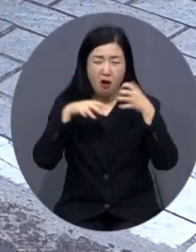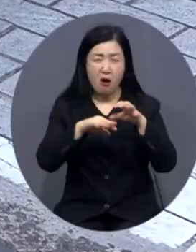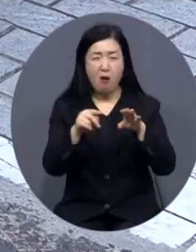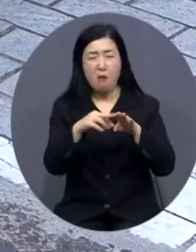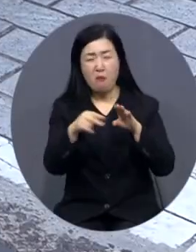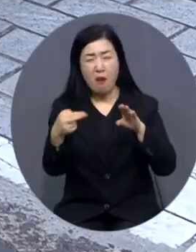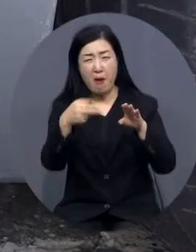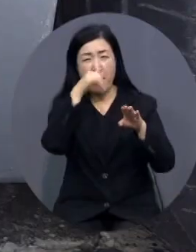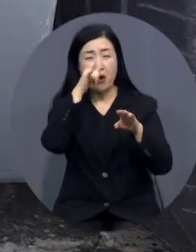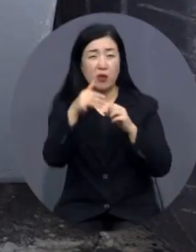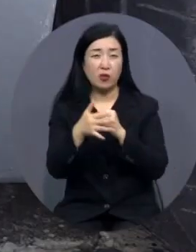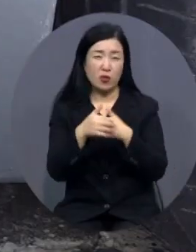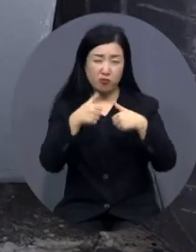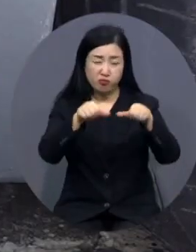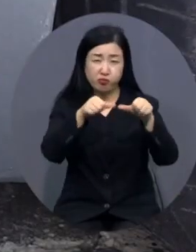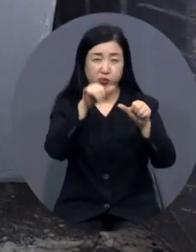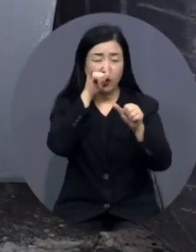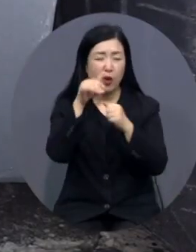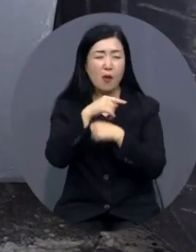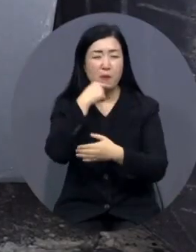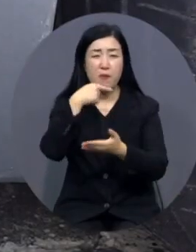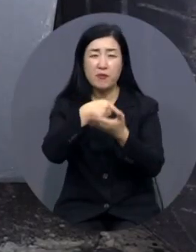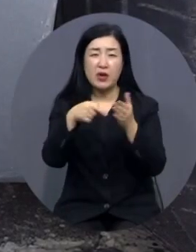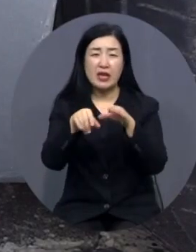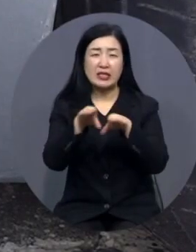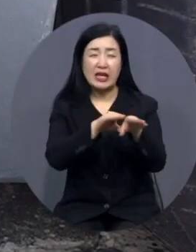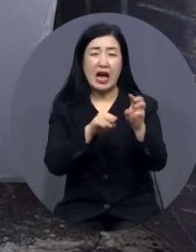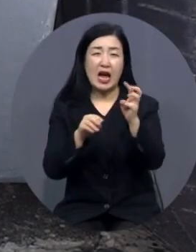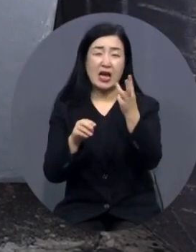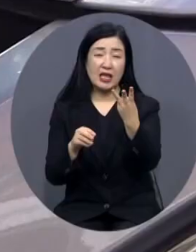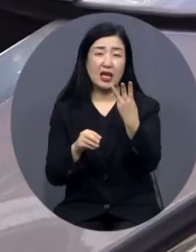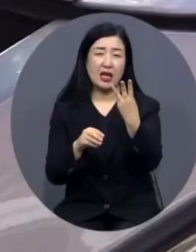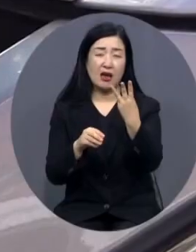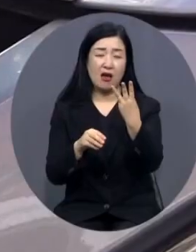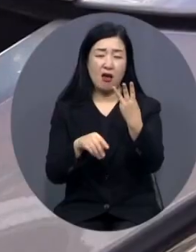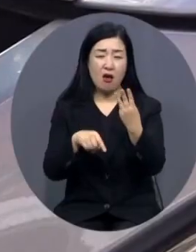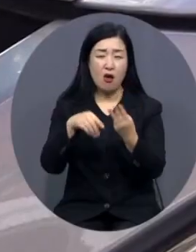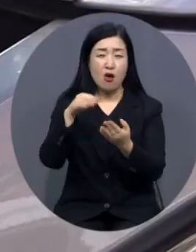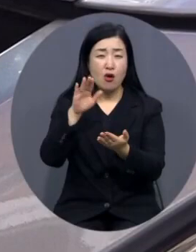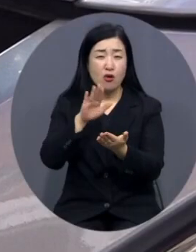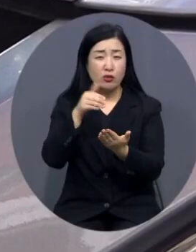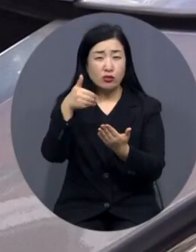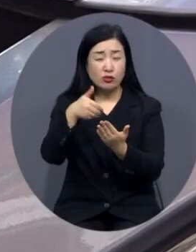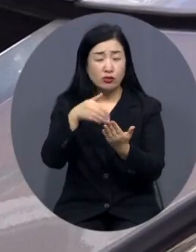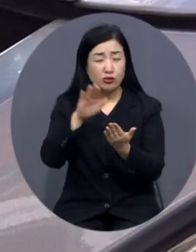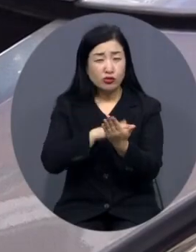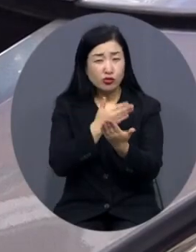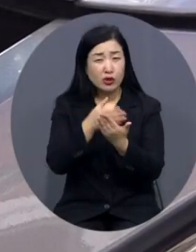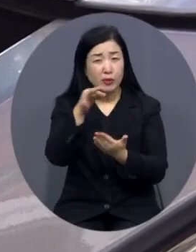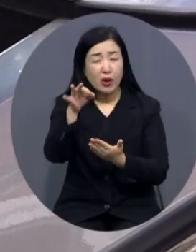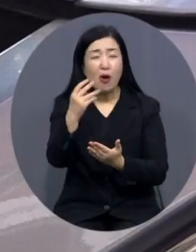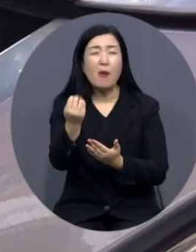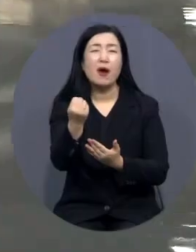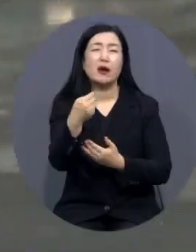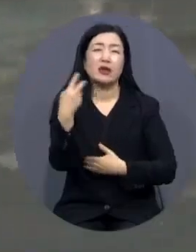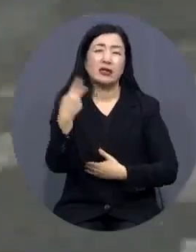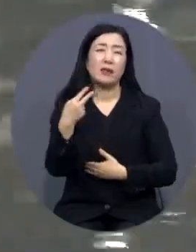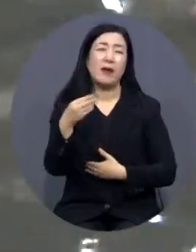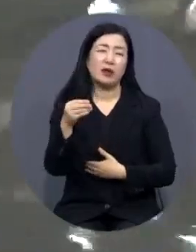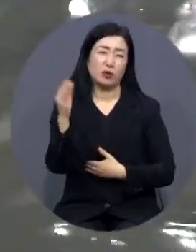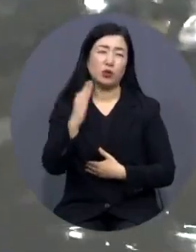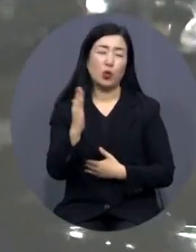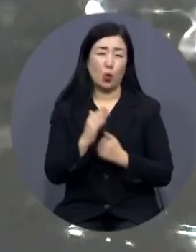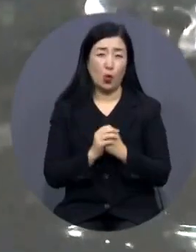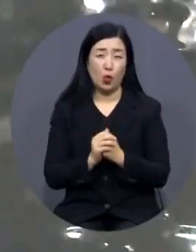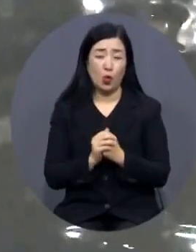훤히 보일 정도로 망가지는 등 피해를 입은 차량만 석 대, 수리비만 대략 2천만 원에 이를 것으로 보입니다. 그러나